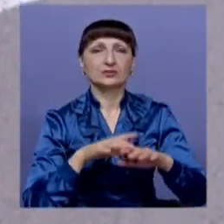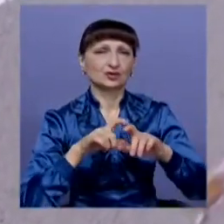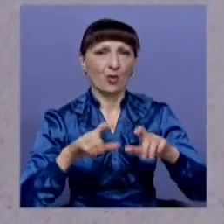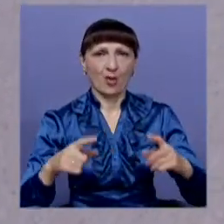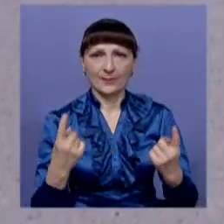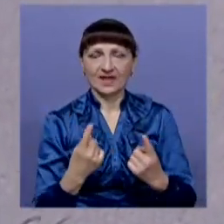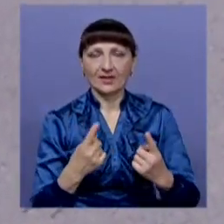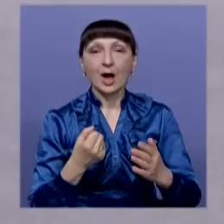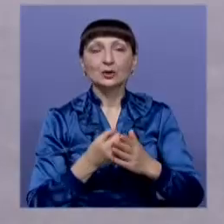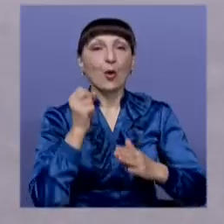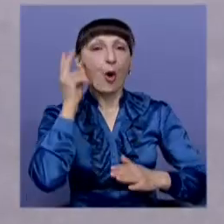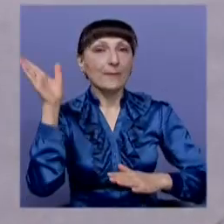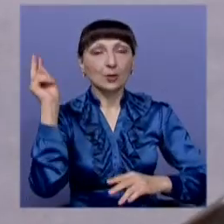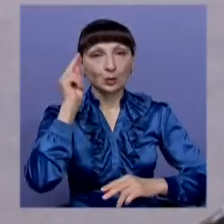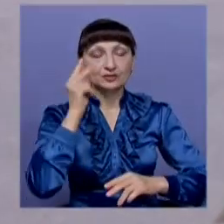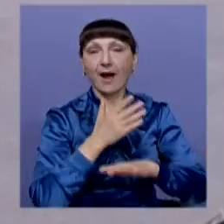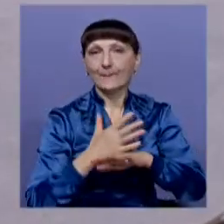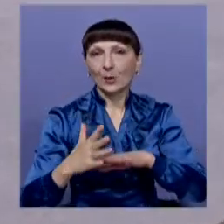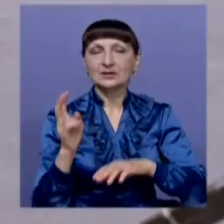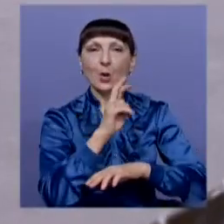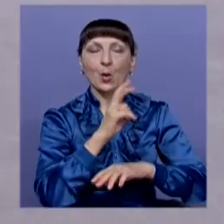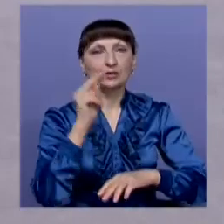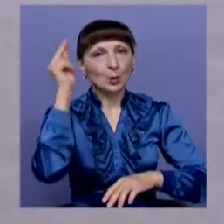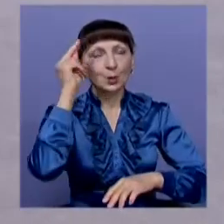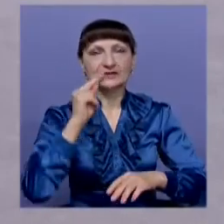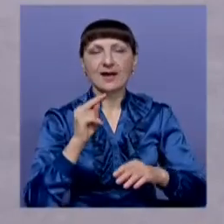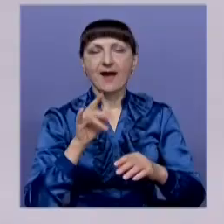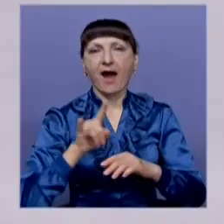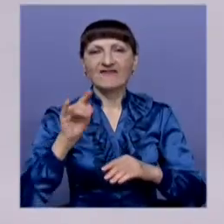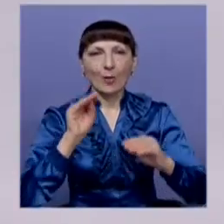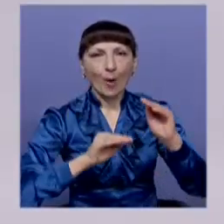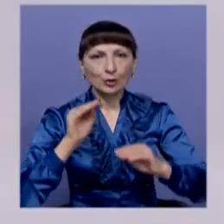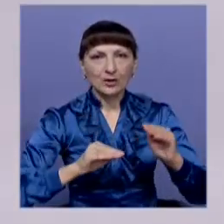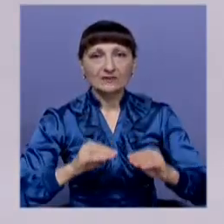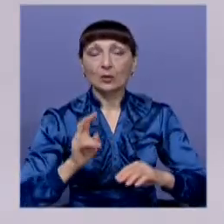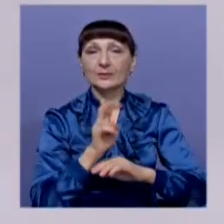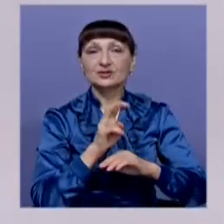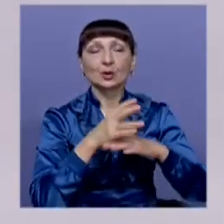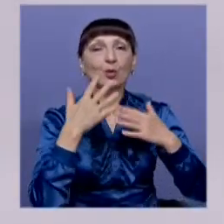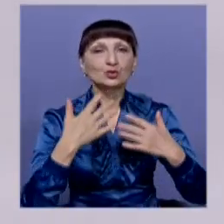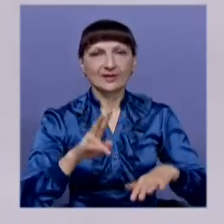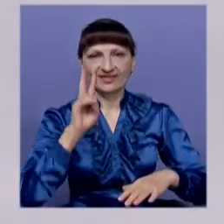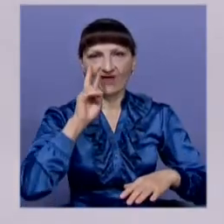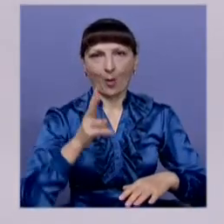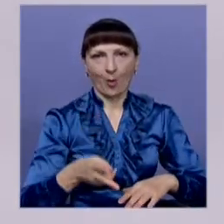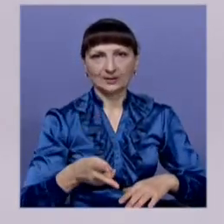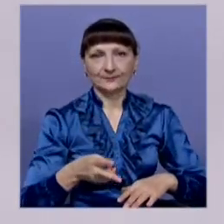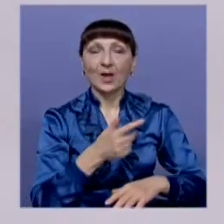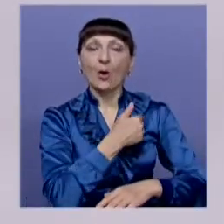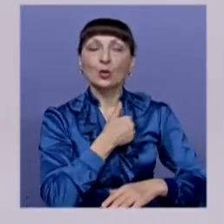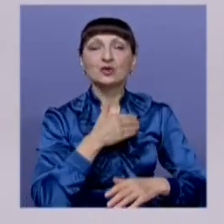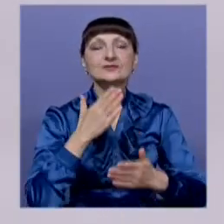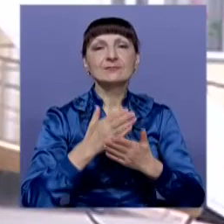школе. До обеда он на учебе, после идет на курсы по авиамоделированию. Их мальчик посещает вот уже как 2 года. Сава хочет